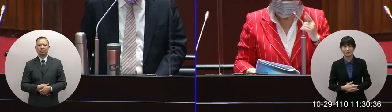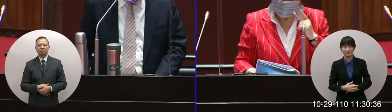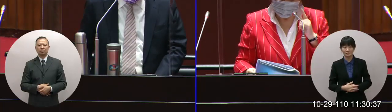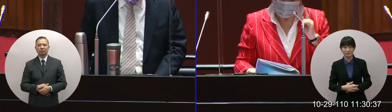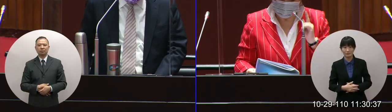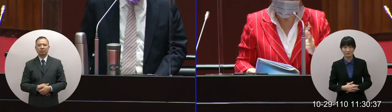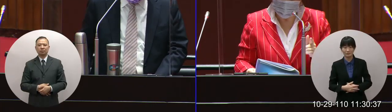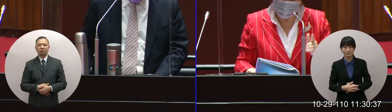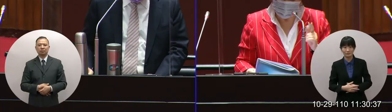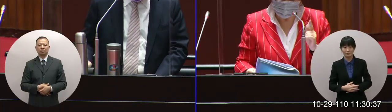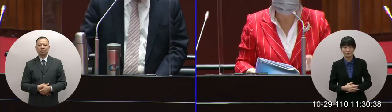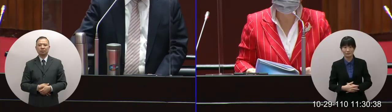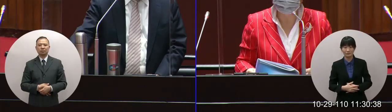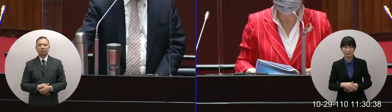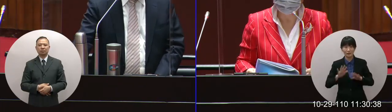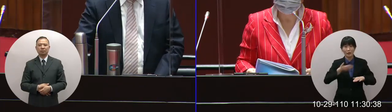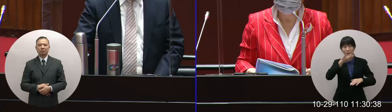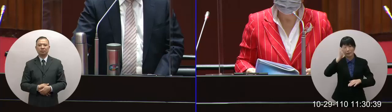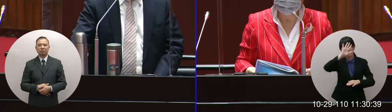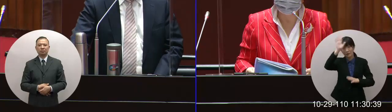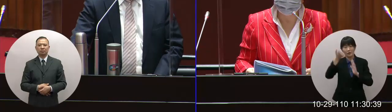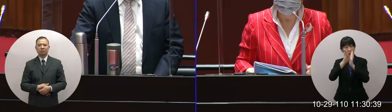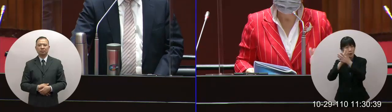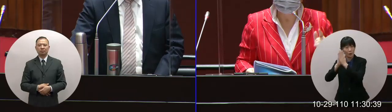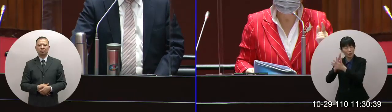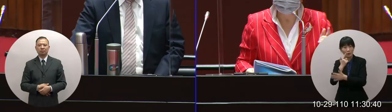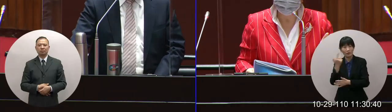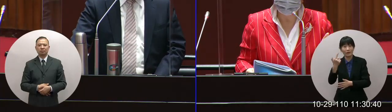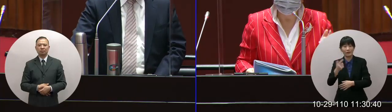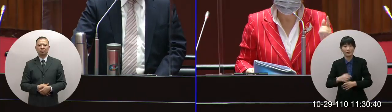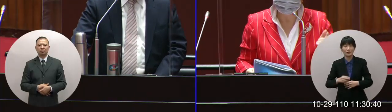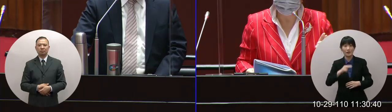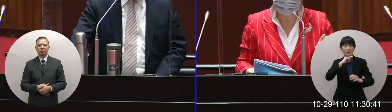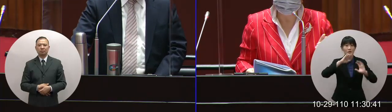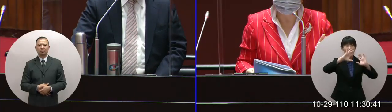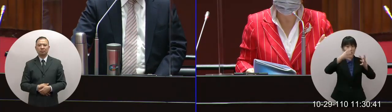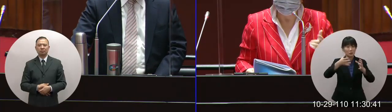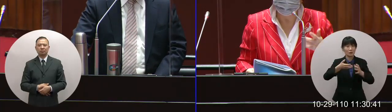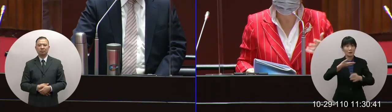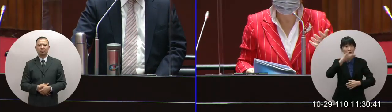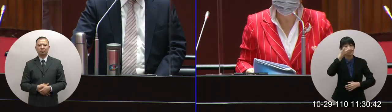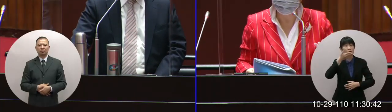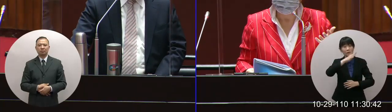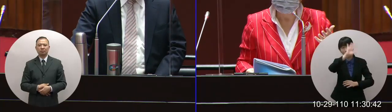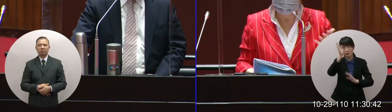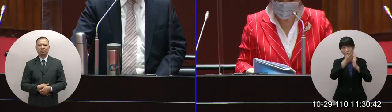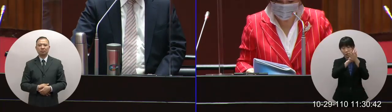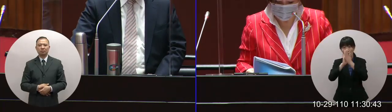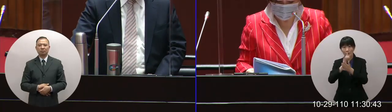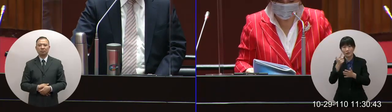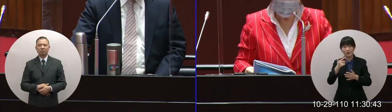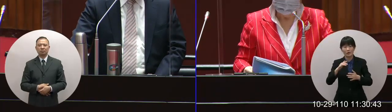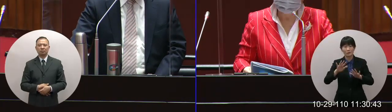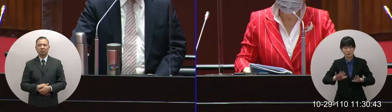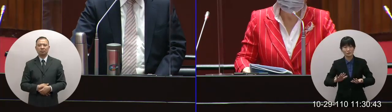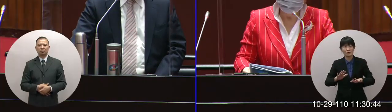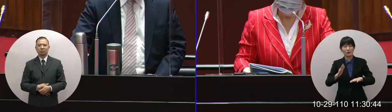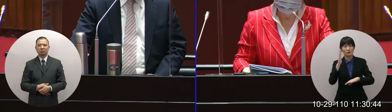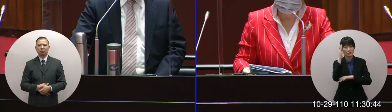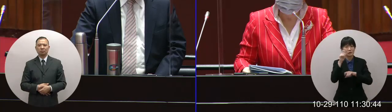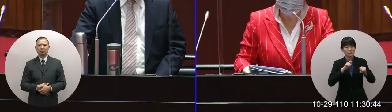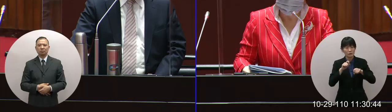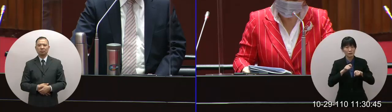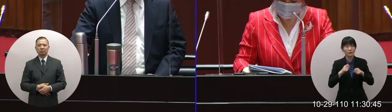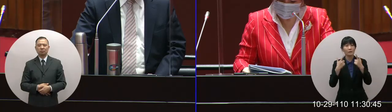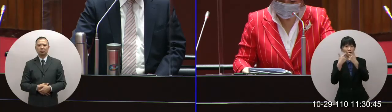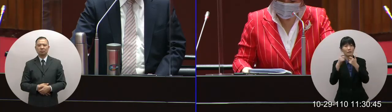的气候变迁？有没有像英国气候变迁？我们有提出草案吗？另外，